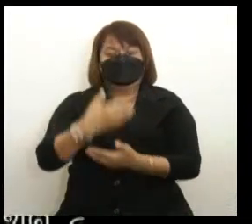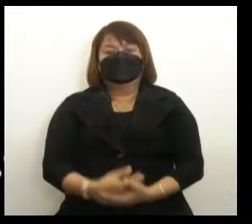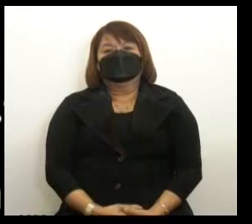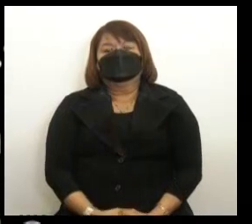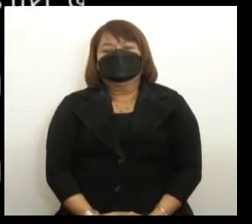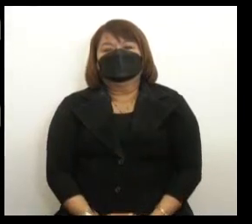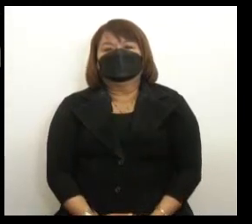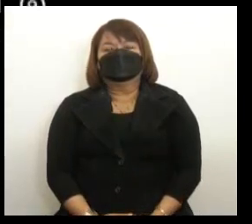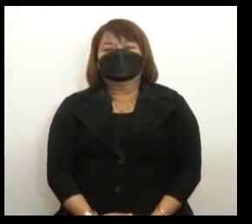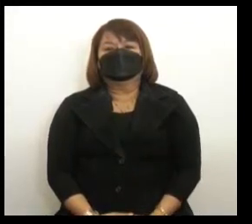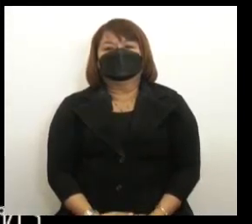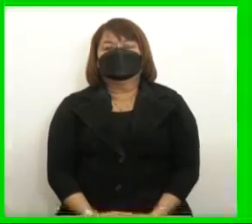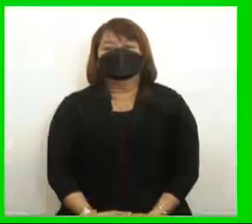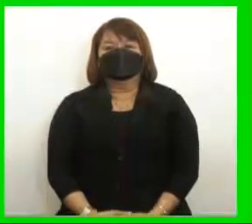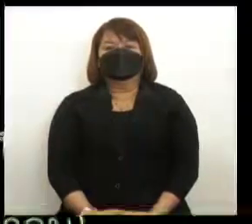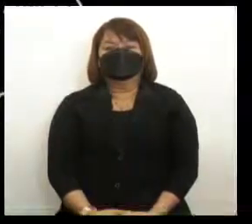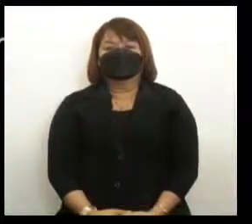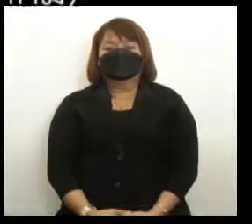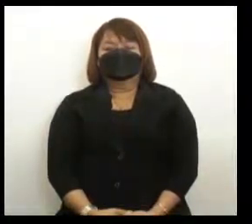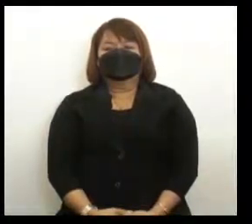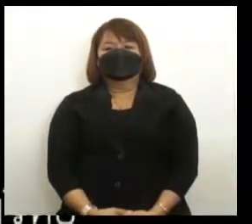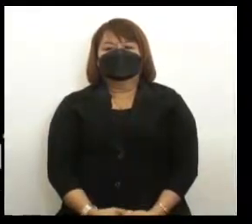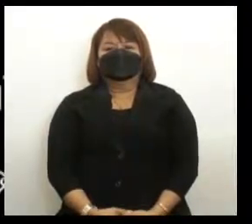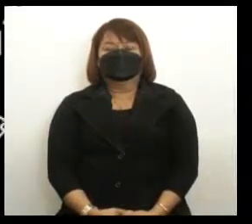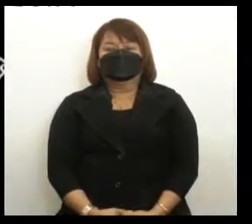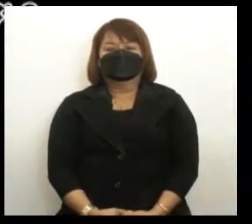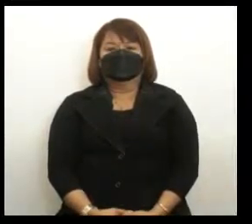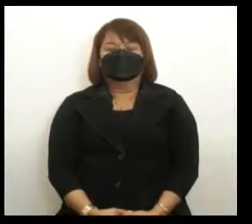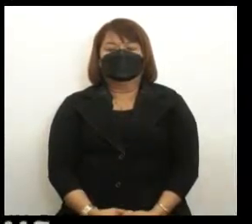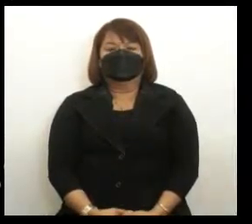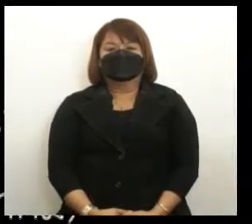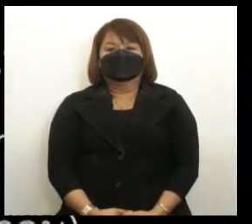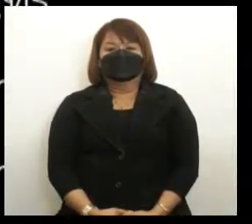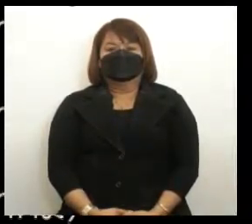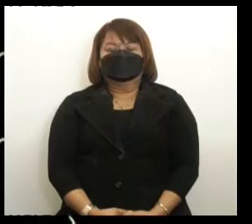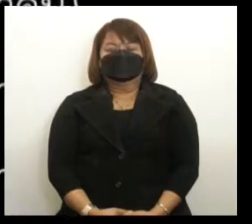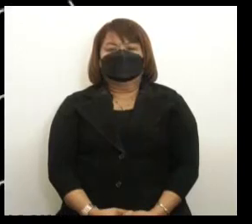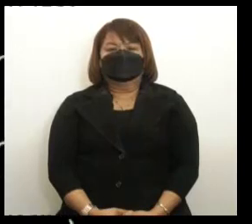ให้สอดคล้องทุกท้องถิ่น